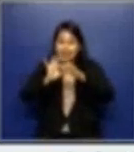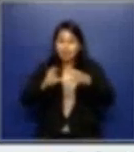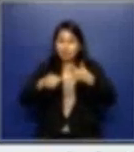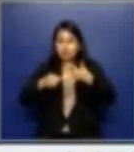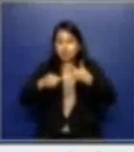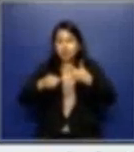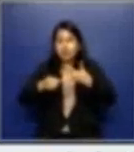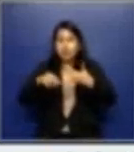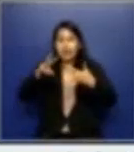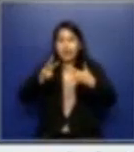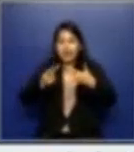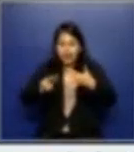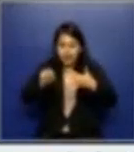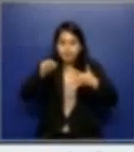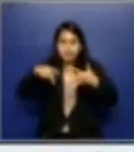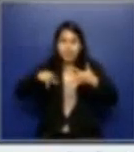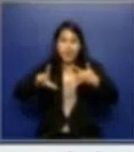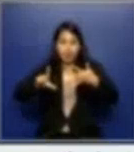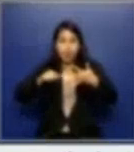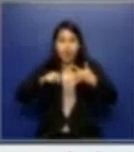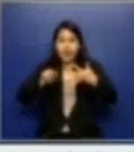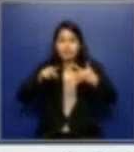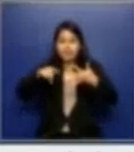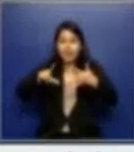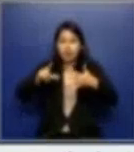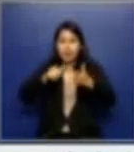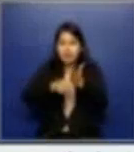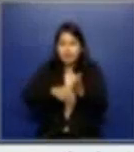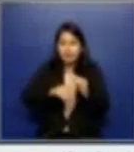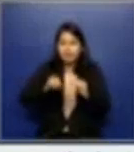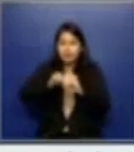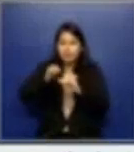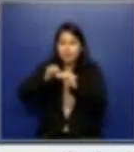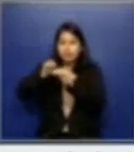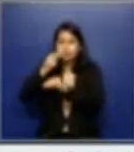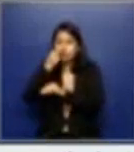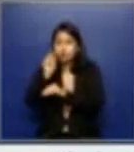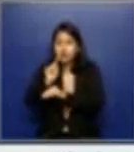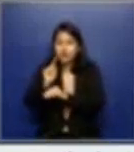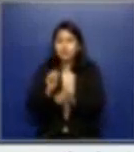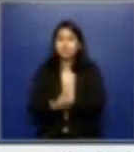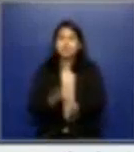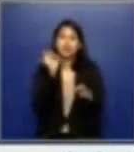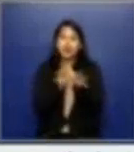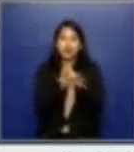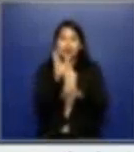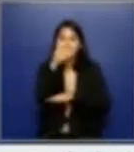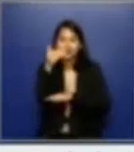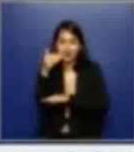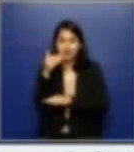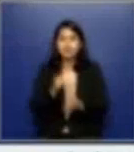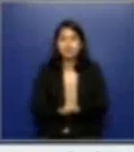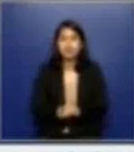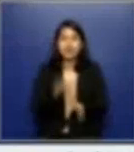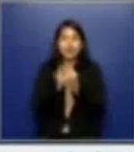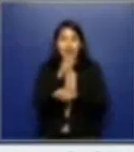ระบบการคือ NPL วันนี้ NPL กำลังจะเพิ่มมากขึ้นมากขึ้นมากขึ้นดูได้ที่ไหนครับธนาคารแห่งประเทศไทย